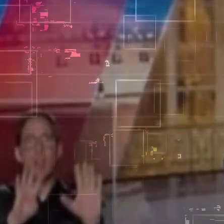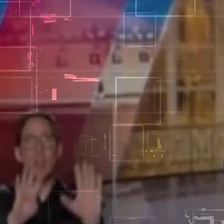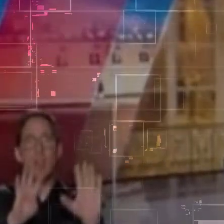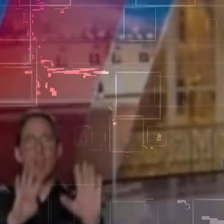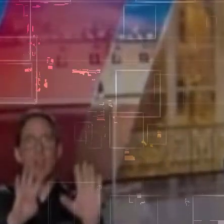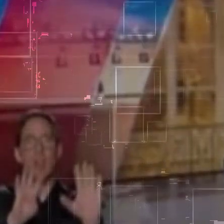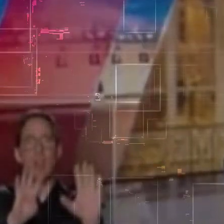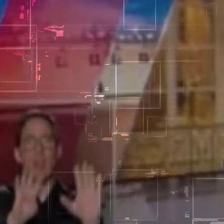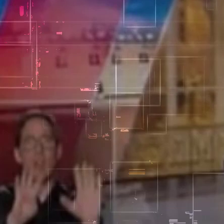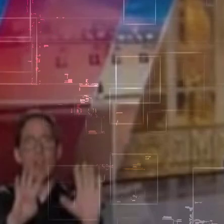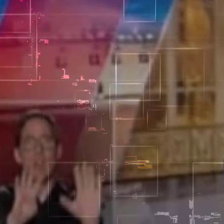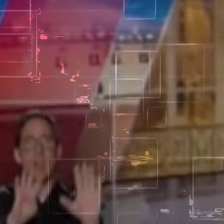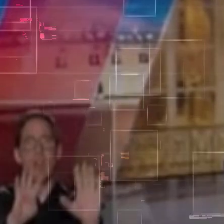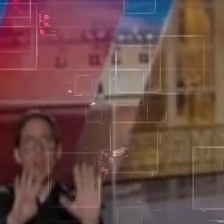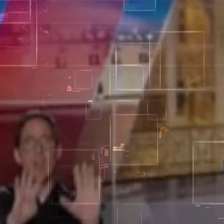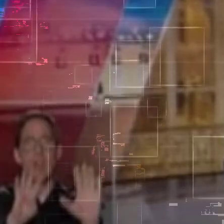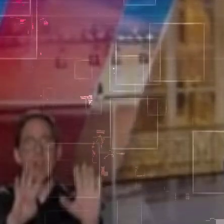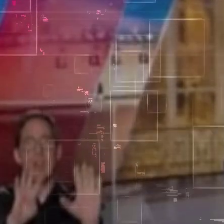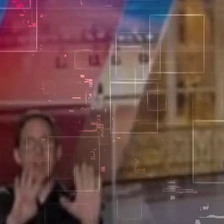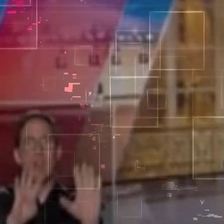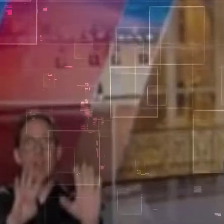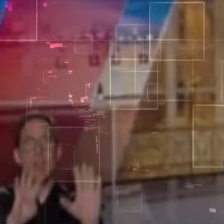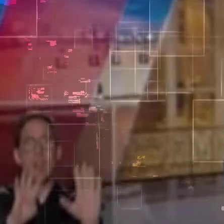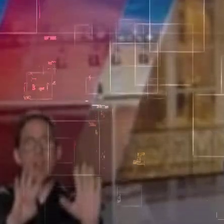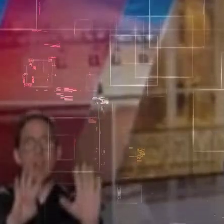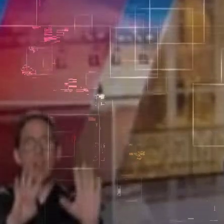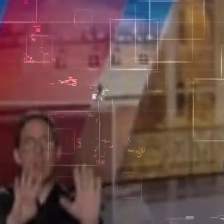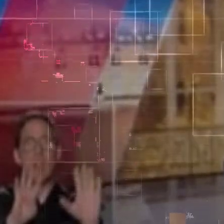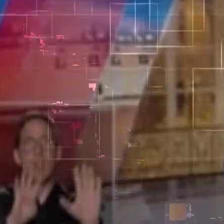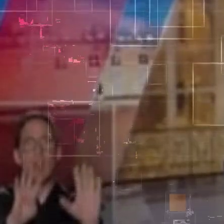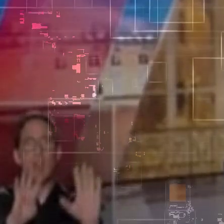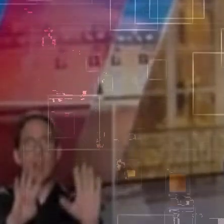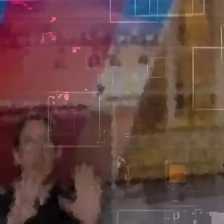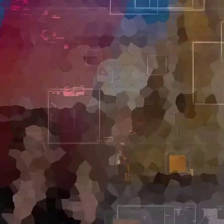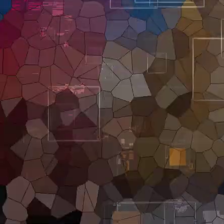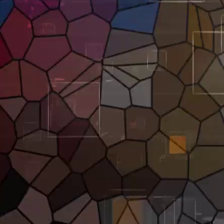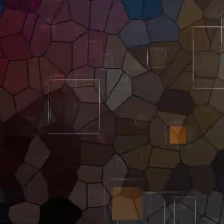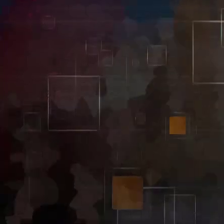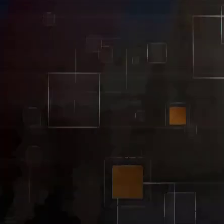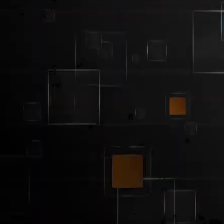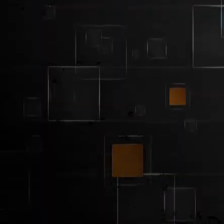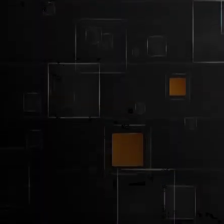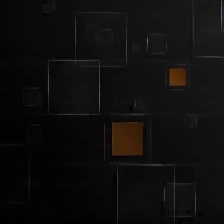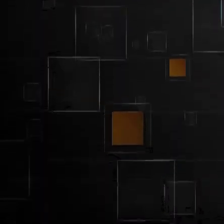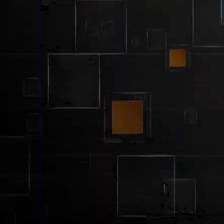traducteurs, qui doivent traduire en langue des signes ces expressions. Intéressante.